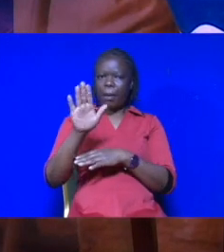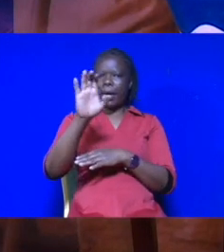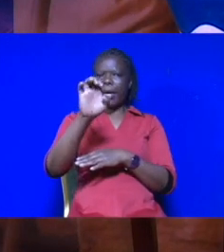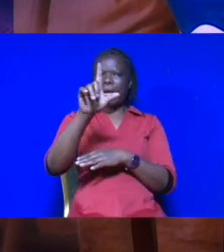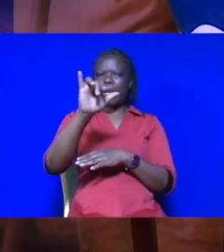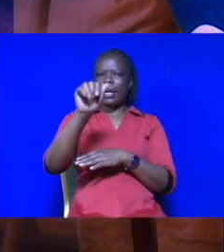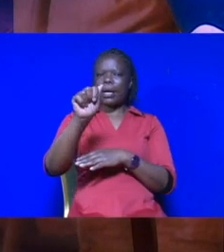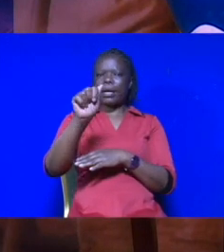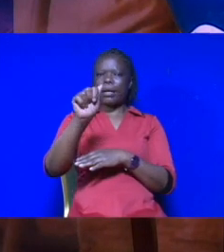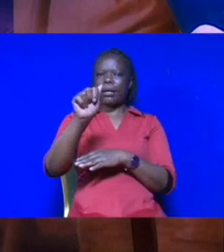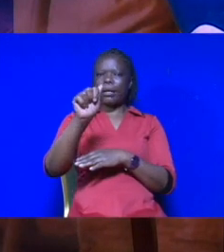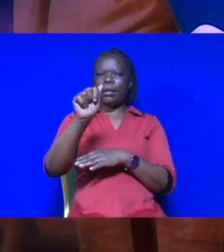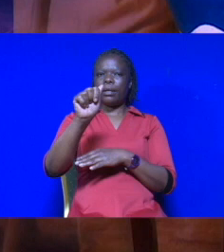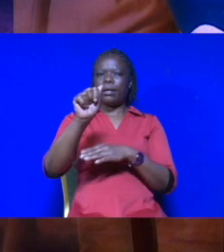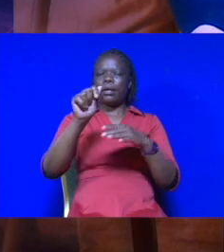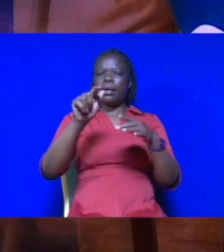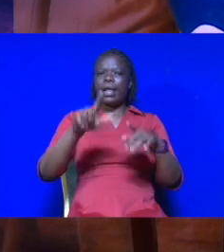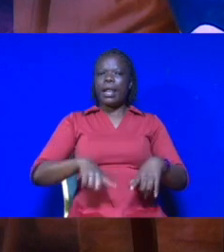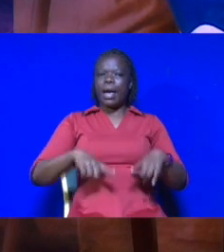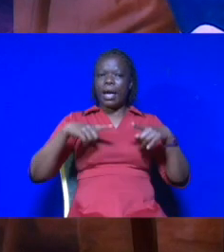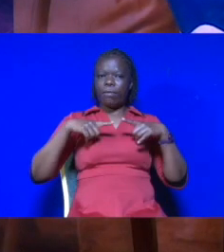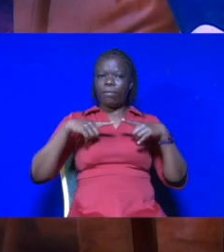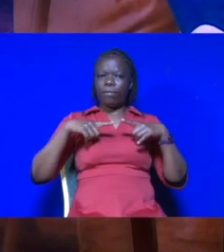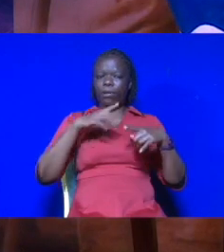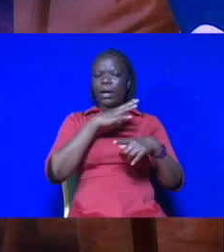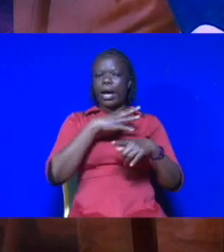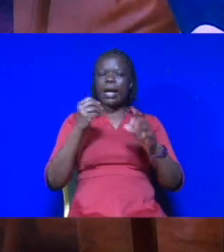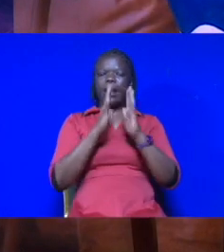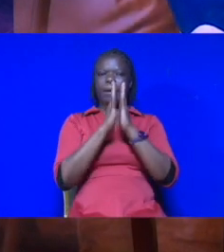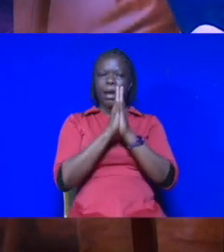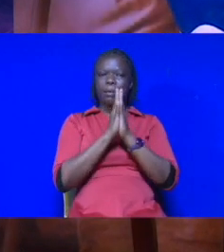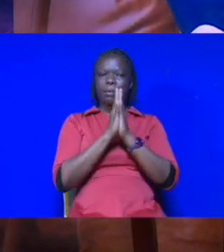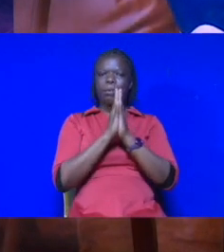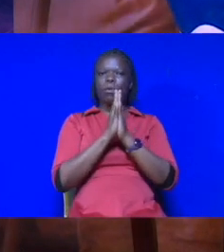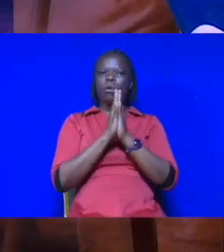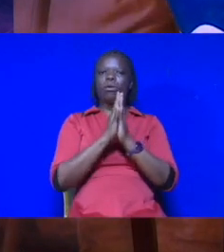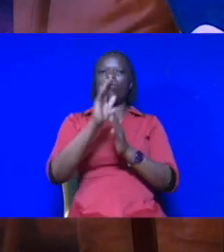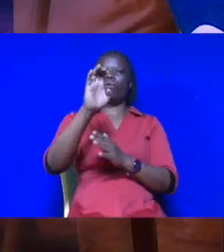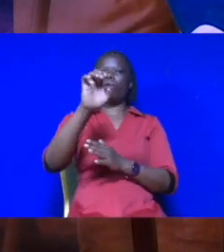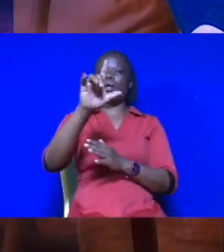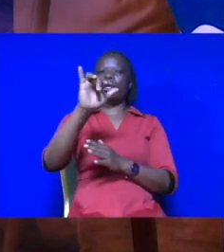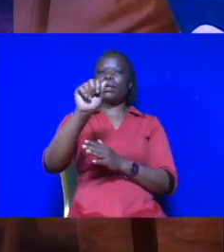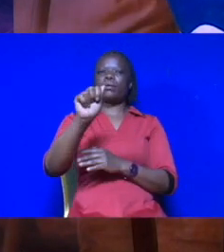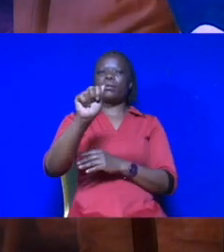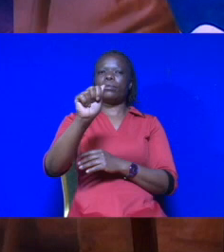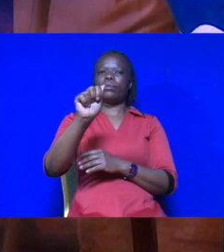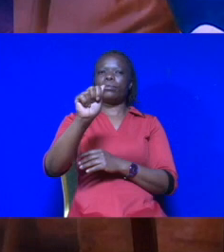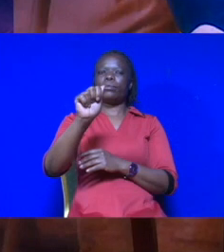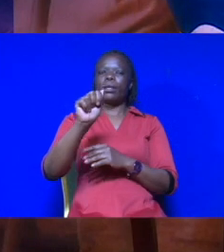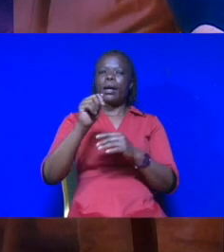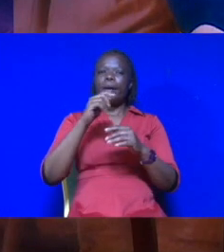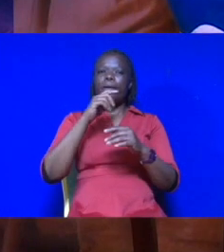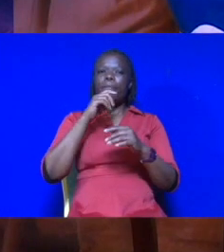langu. Maisha ya maombi ya Elia. Ndugu zangu,